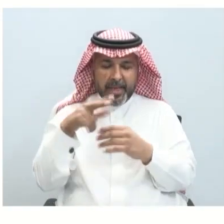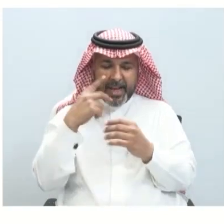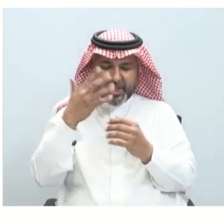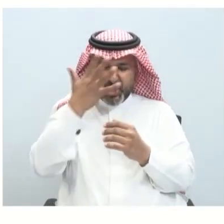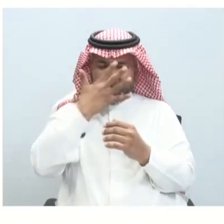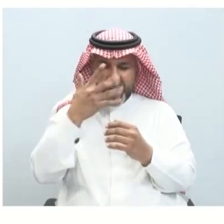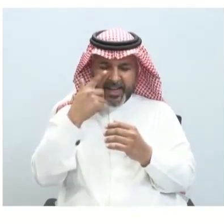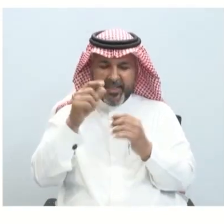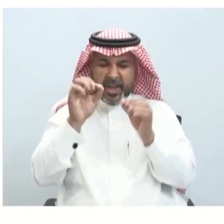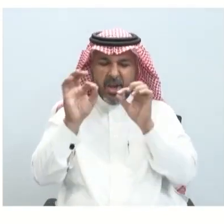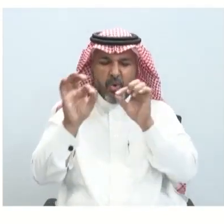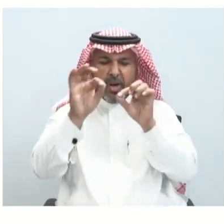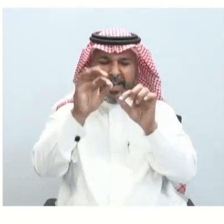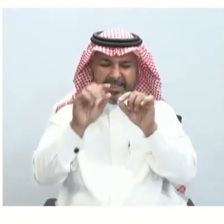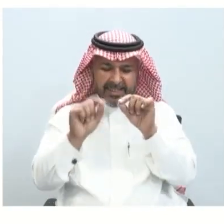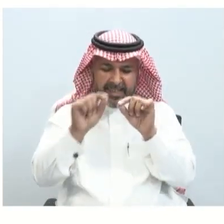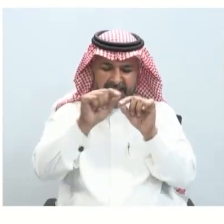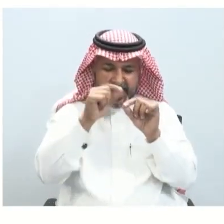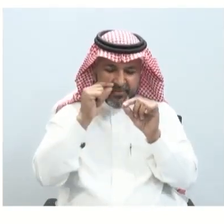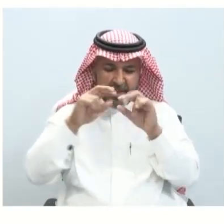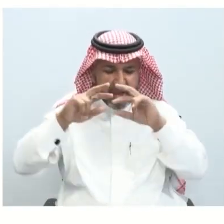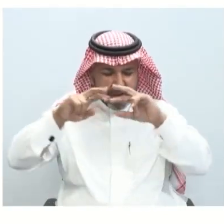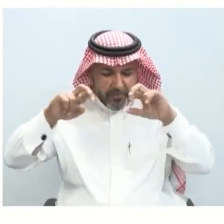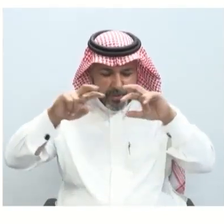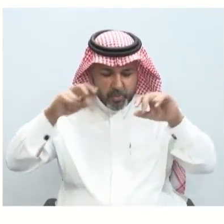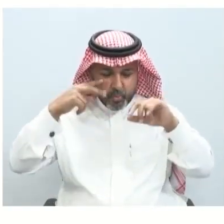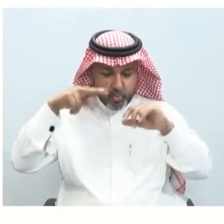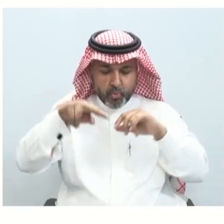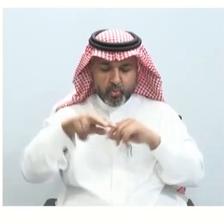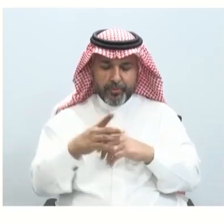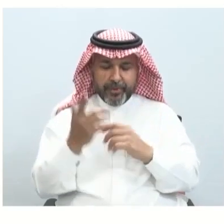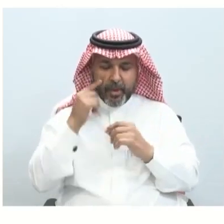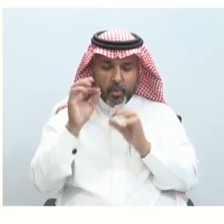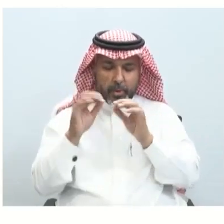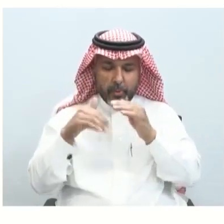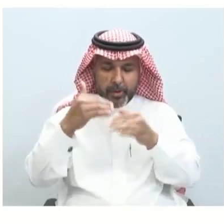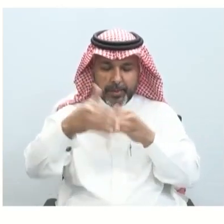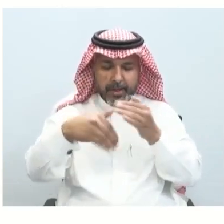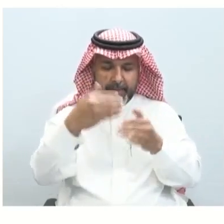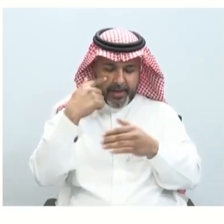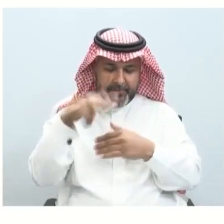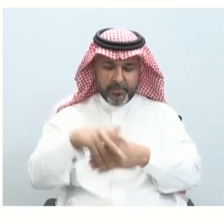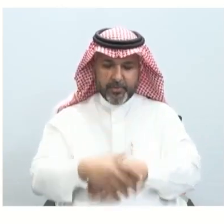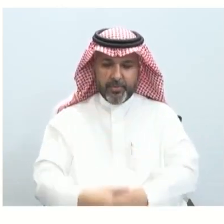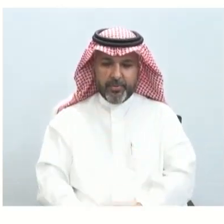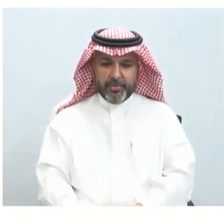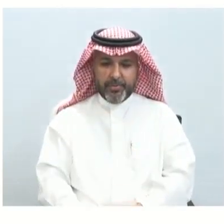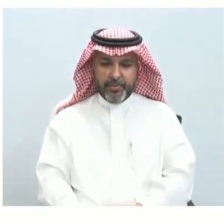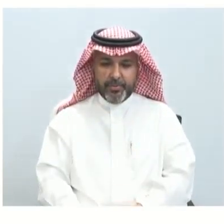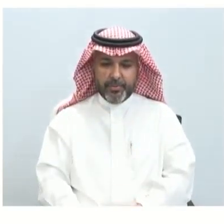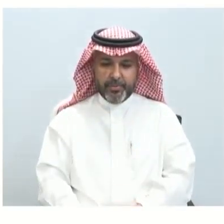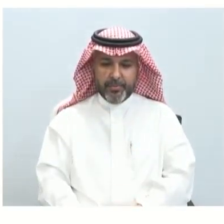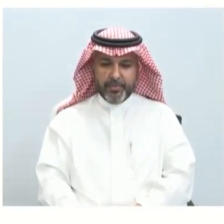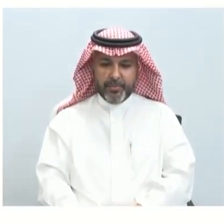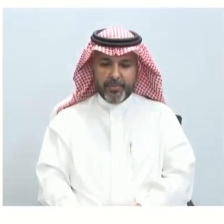تعلمنا هنالك نقاط تتبع نقاط فحص ظهر معنا اكثر من نقطه تتبع هنا يشير في نهايه مرحله الجي 2 كان لهذا